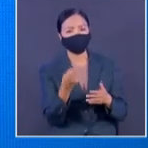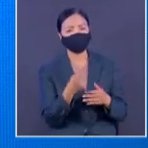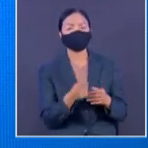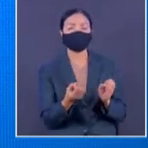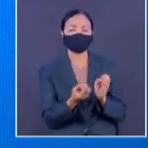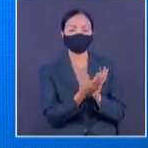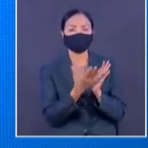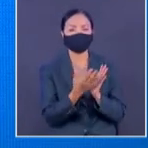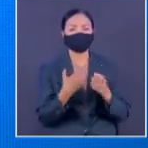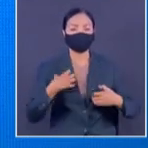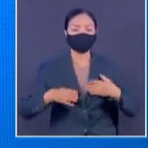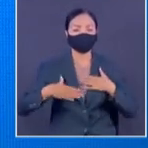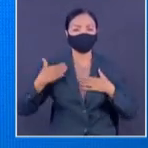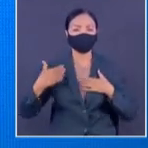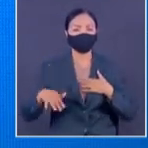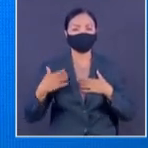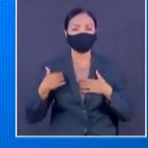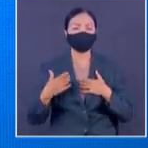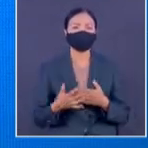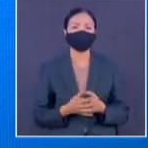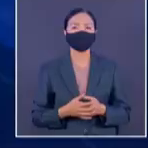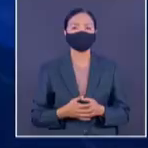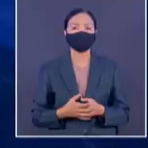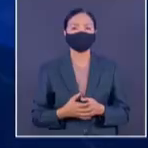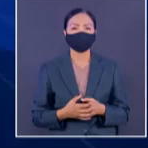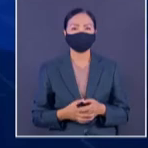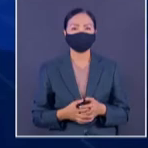าได้รับความเสียหายแล้วก็เดือดร้อนกันไปหลายคนนะครับ